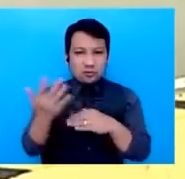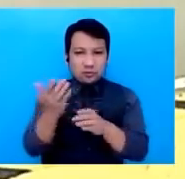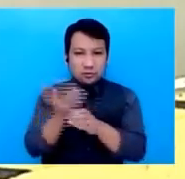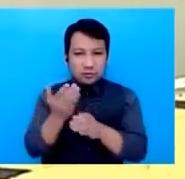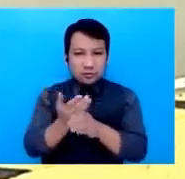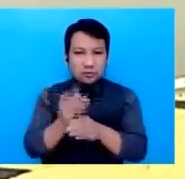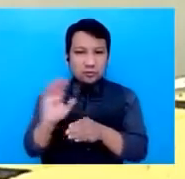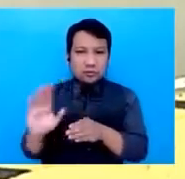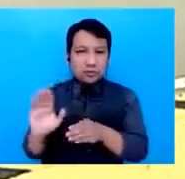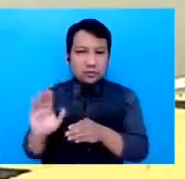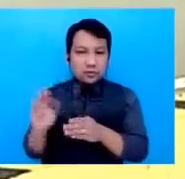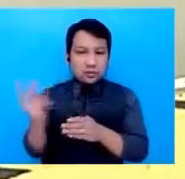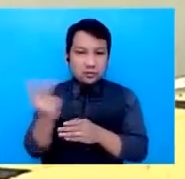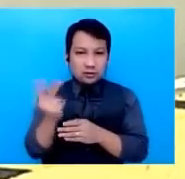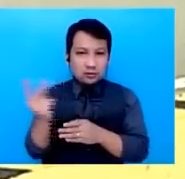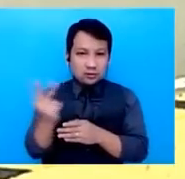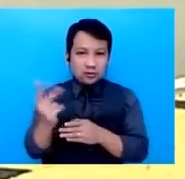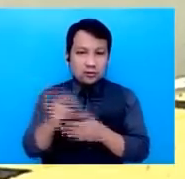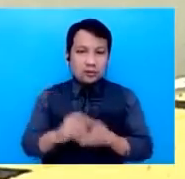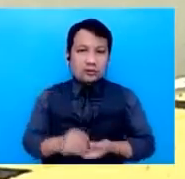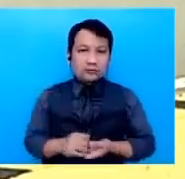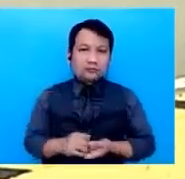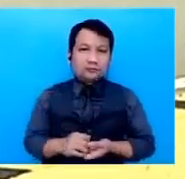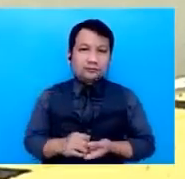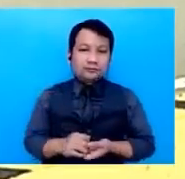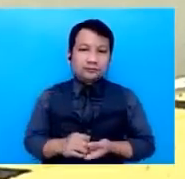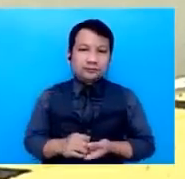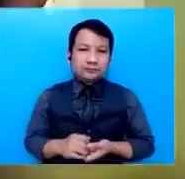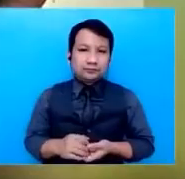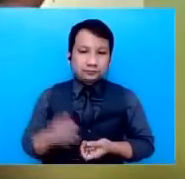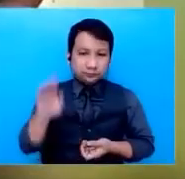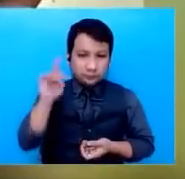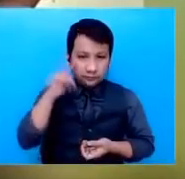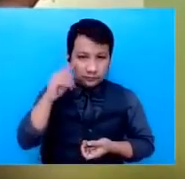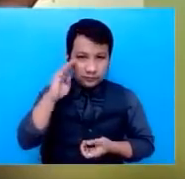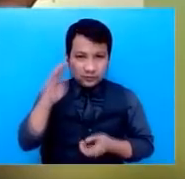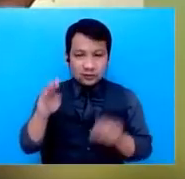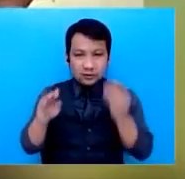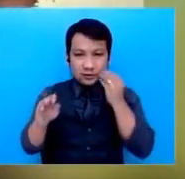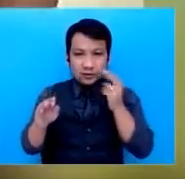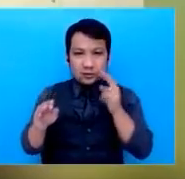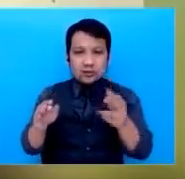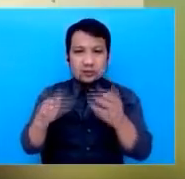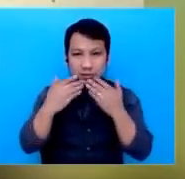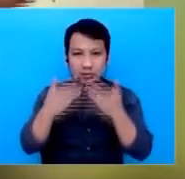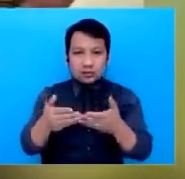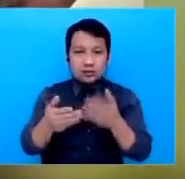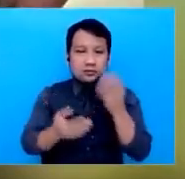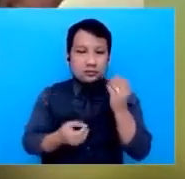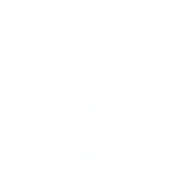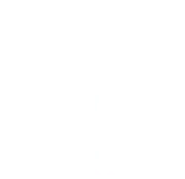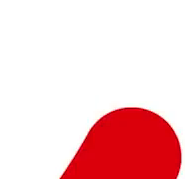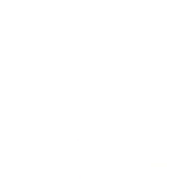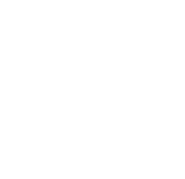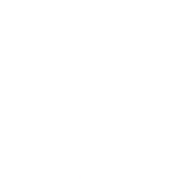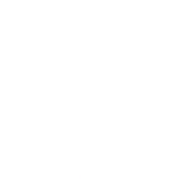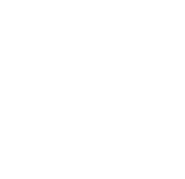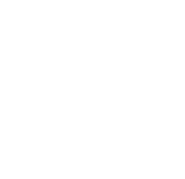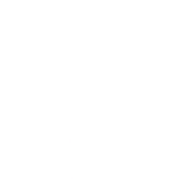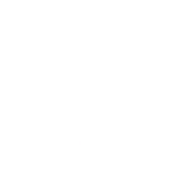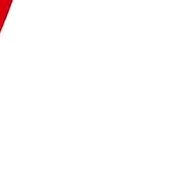sinasakyan ng magka-tandem. Paolo Marga. Alright, maraming salamat sa update, Dale De Vera.